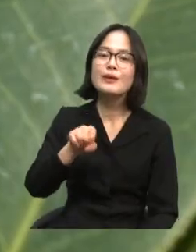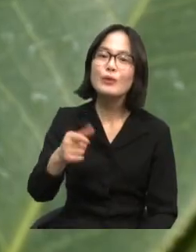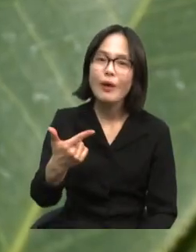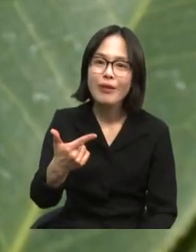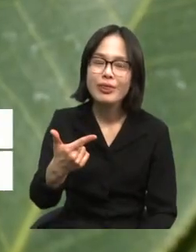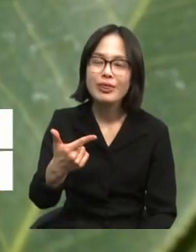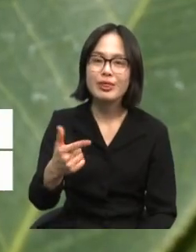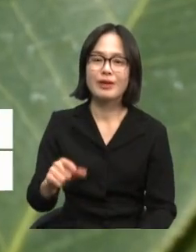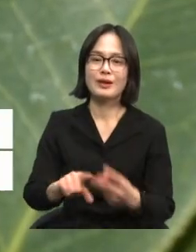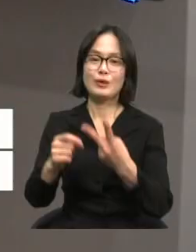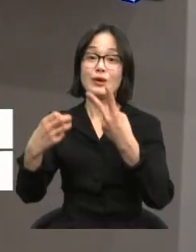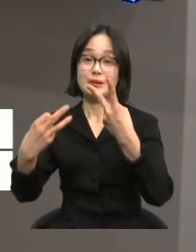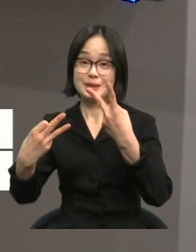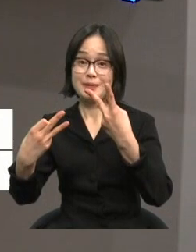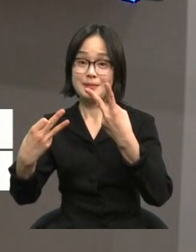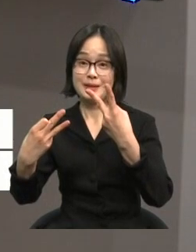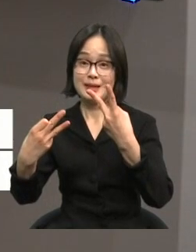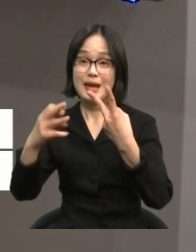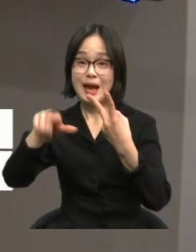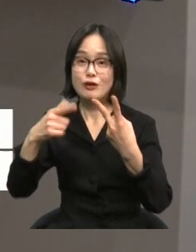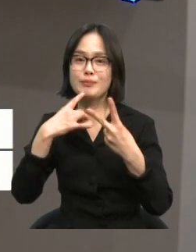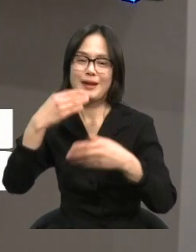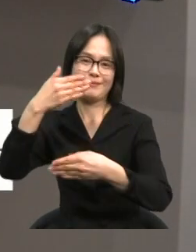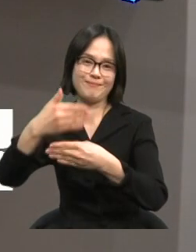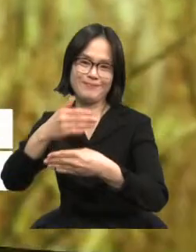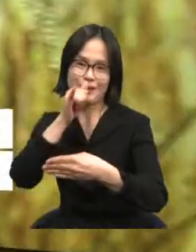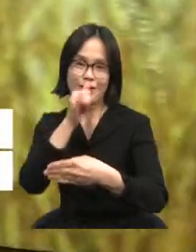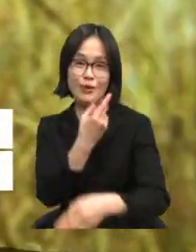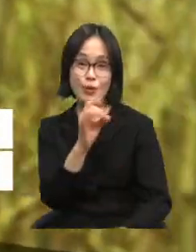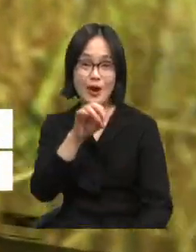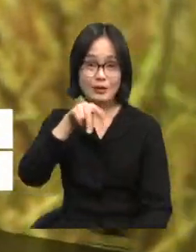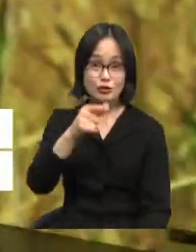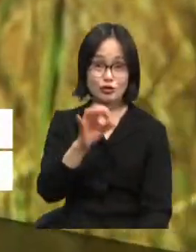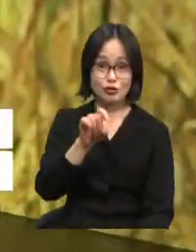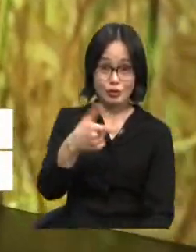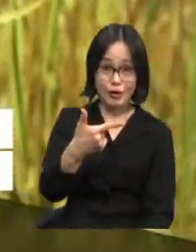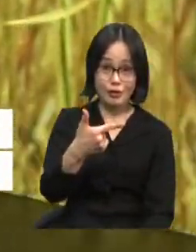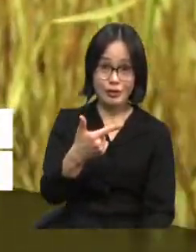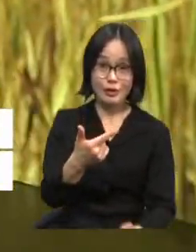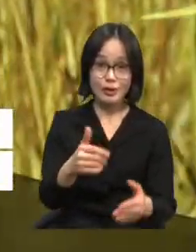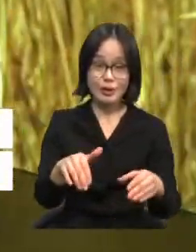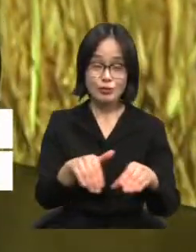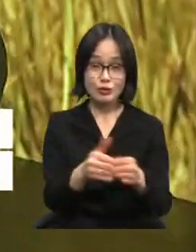하루 휴관하게 되며 황순원 문학촌 소나기 마을은 설 당일인